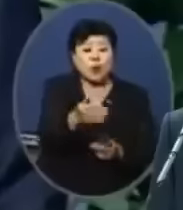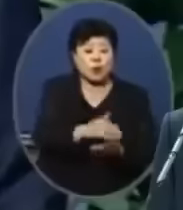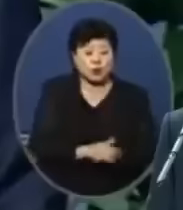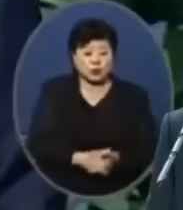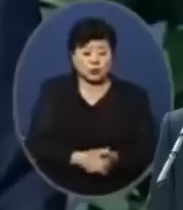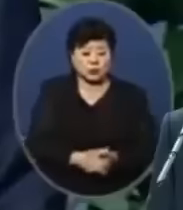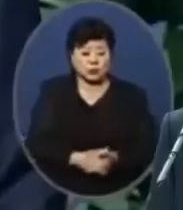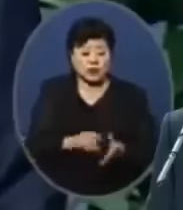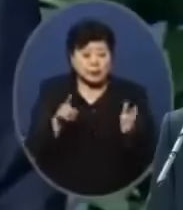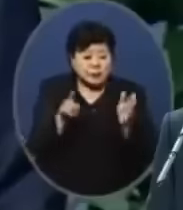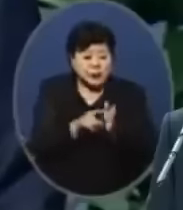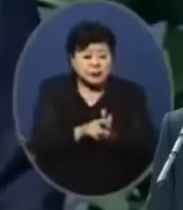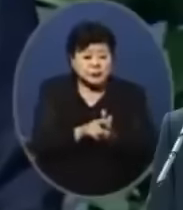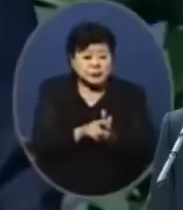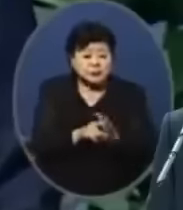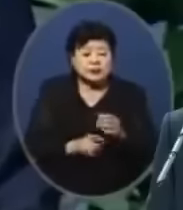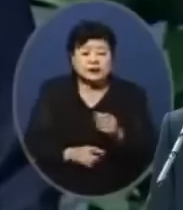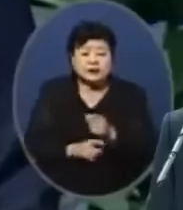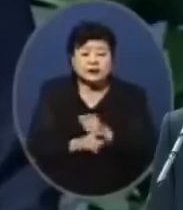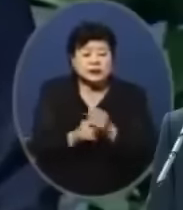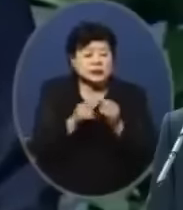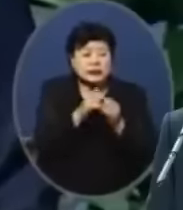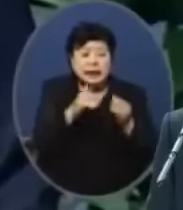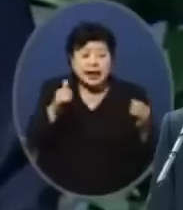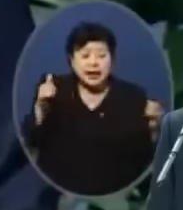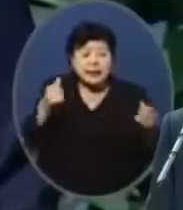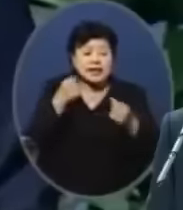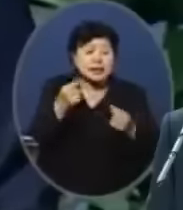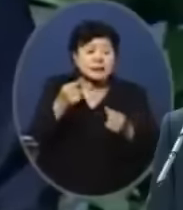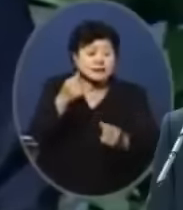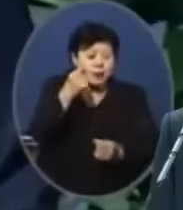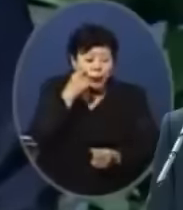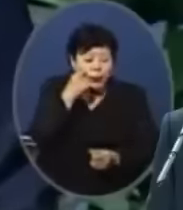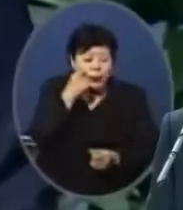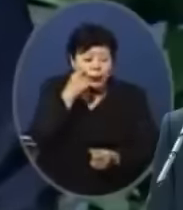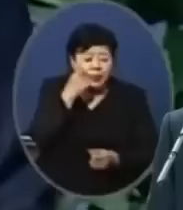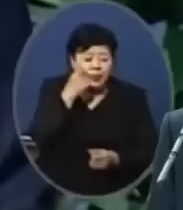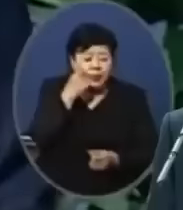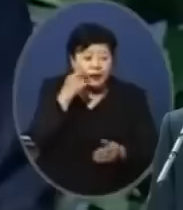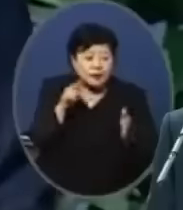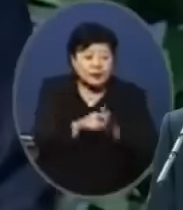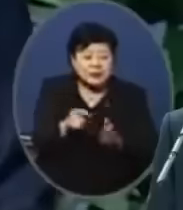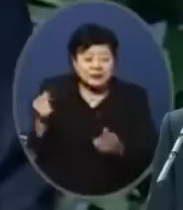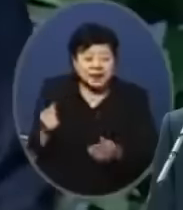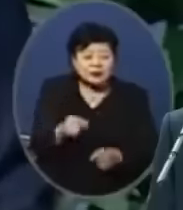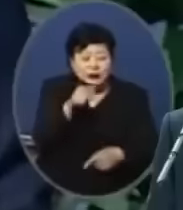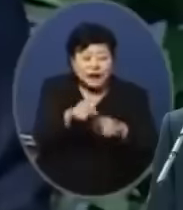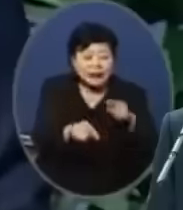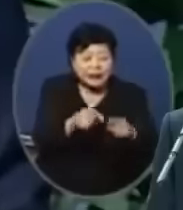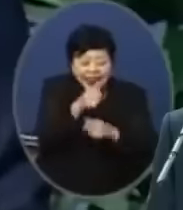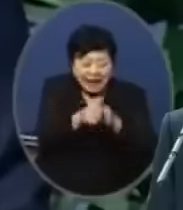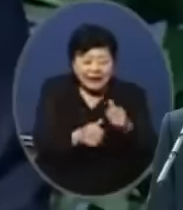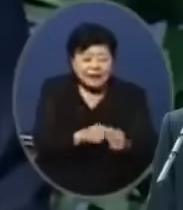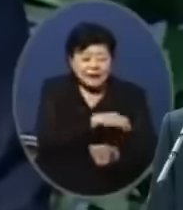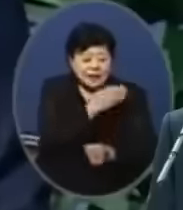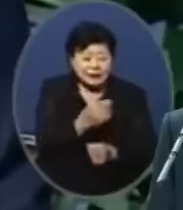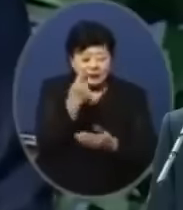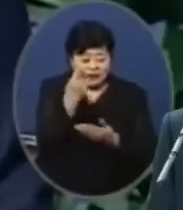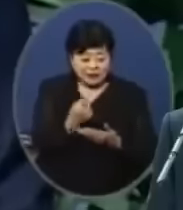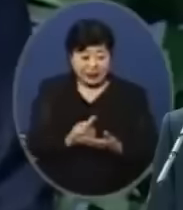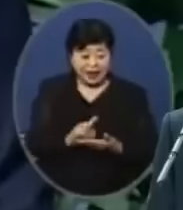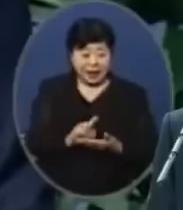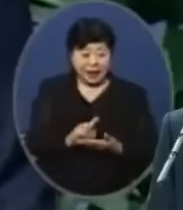주십니다. 믿음이라는 것은 인간의 힘으로 할 수 없는 것을 믿음으로 나가면 하나님의 능력이